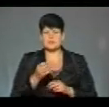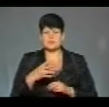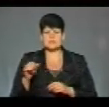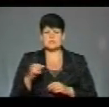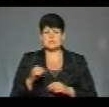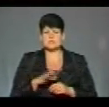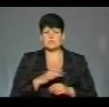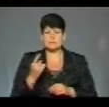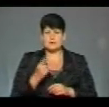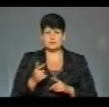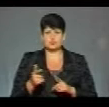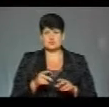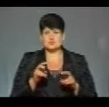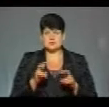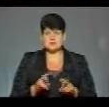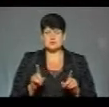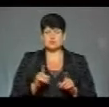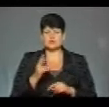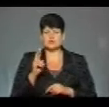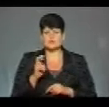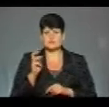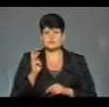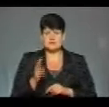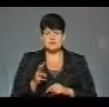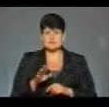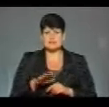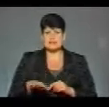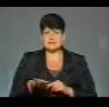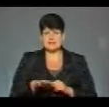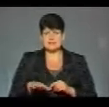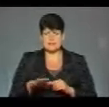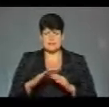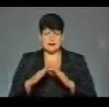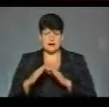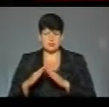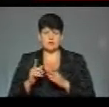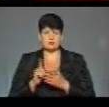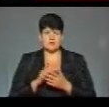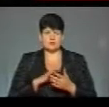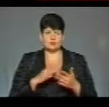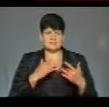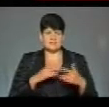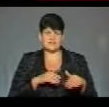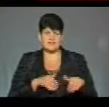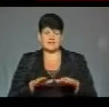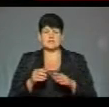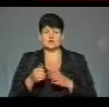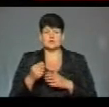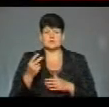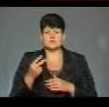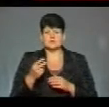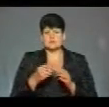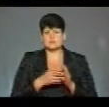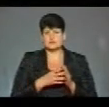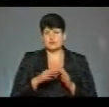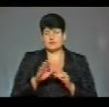відбулося перше підготовче судове засідання щодо 230 дачних ділянок, які садоводи мали звільнити до 9 вересня. Рішення про